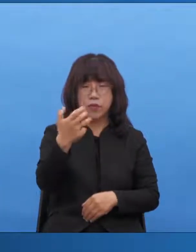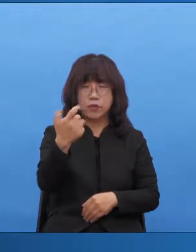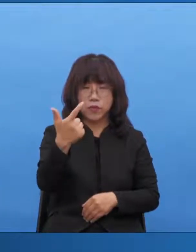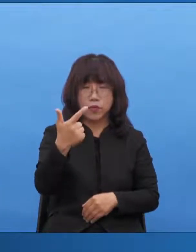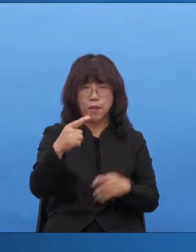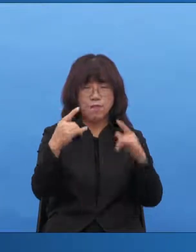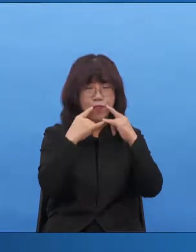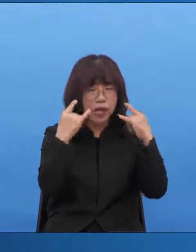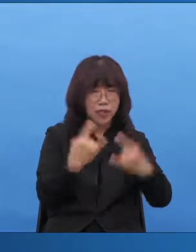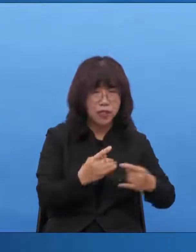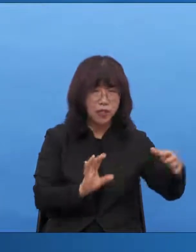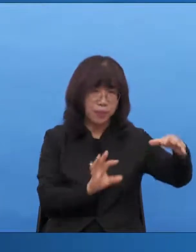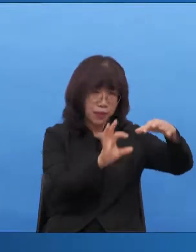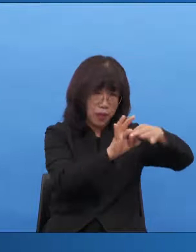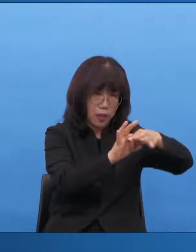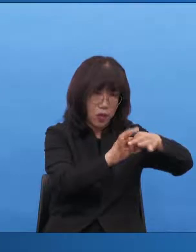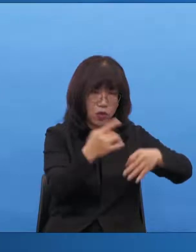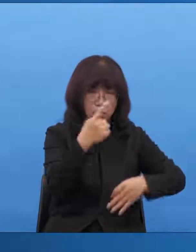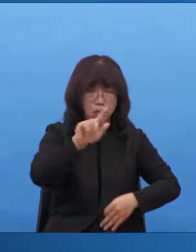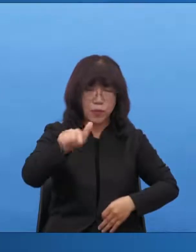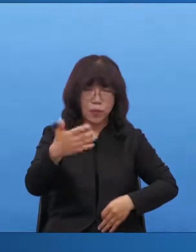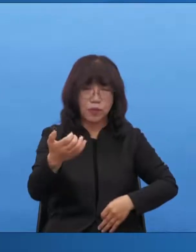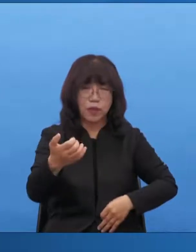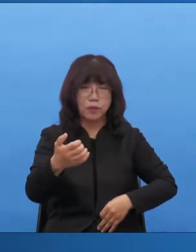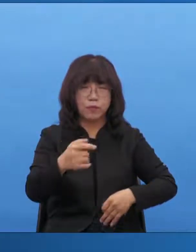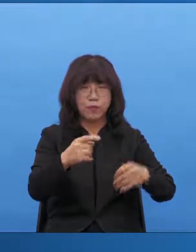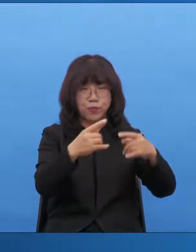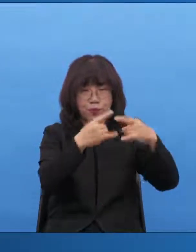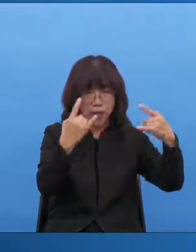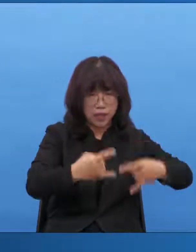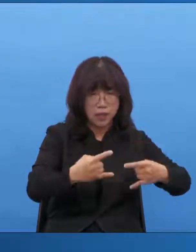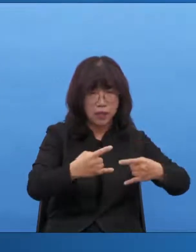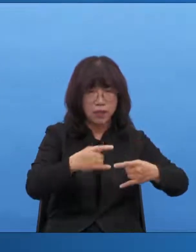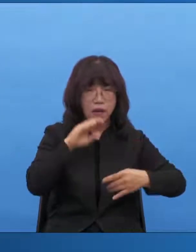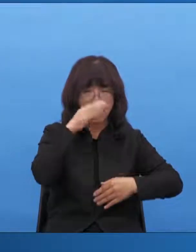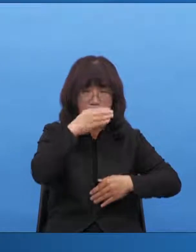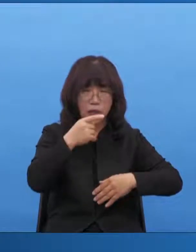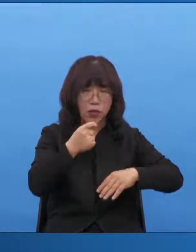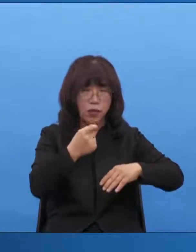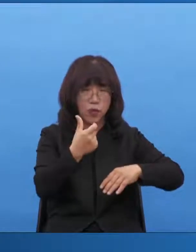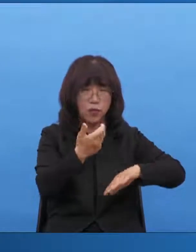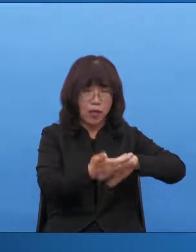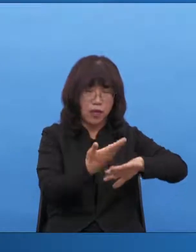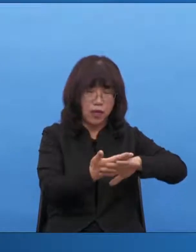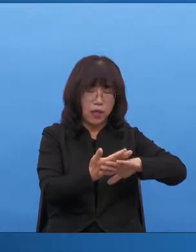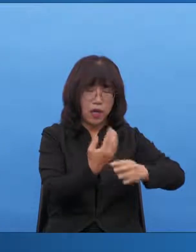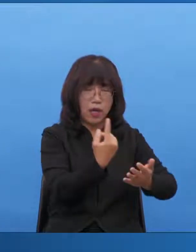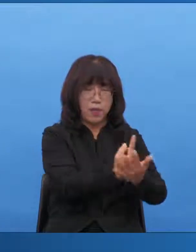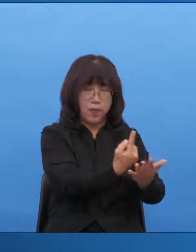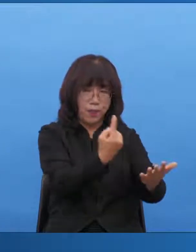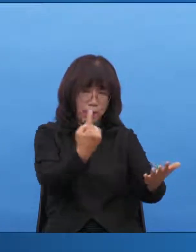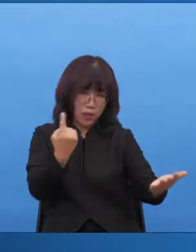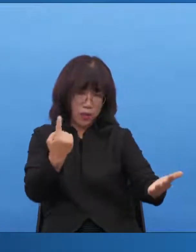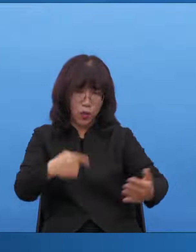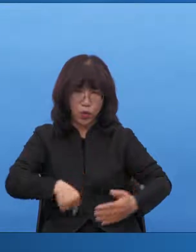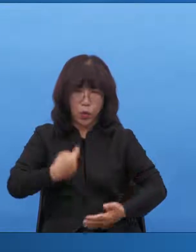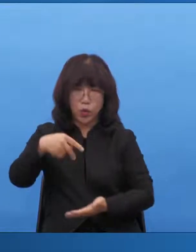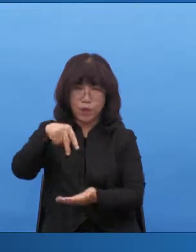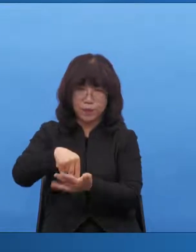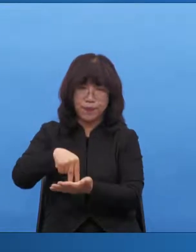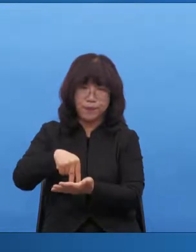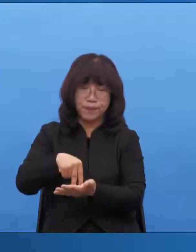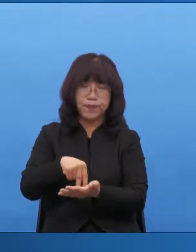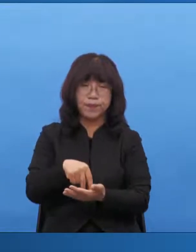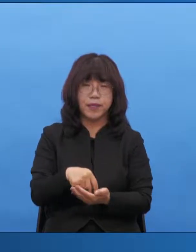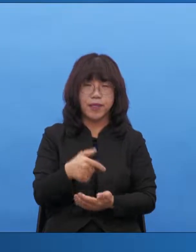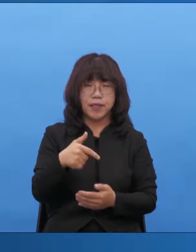되었다가 1958년 다른 프랑스령 아프리카 식민 국가들과는 달리 프랑스 공동체를 탈퇴하고 독립을 선언합니다. 하지만